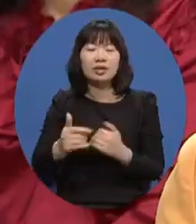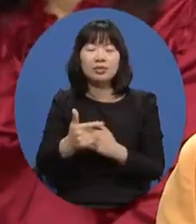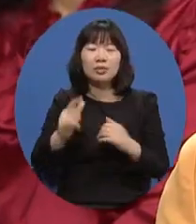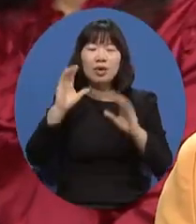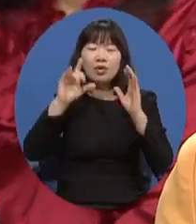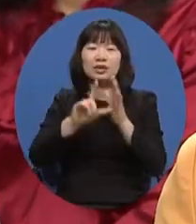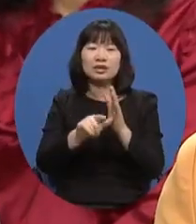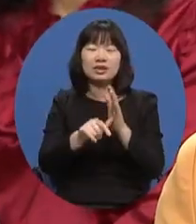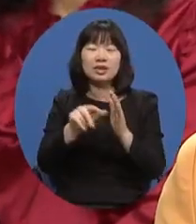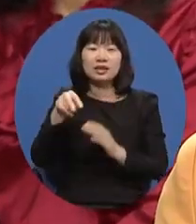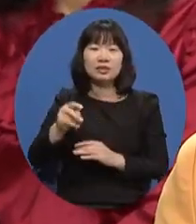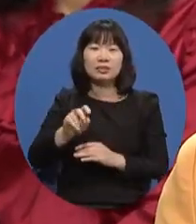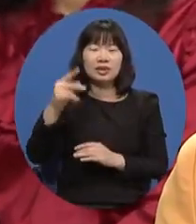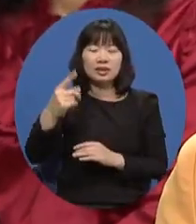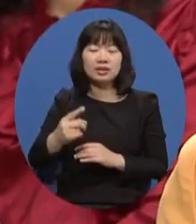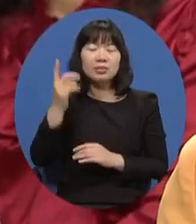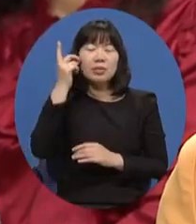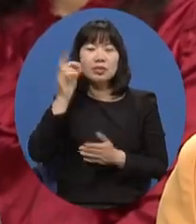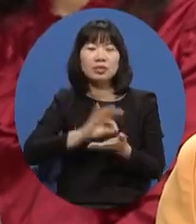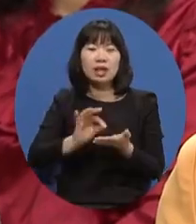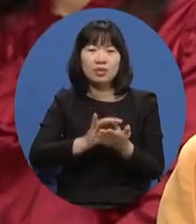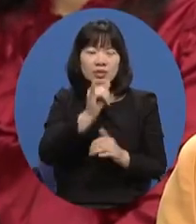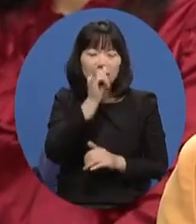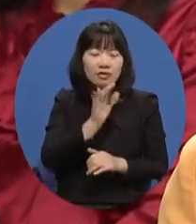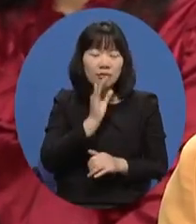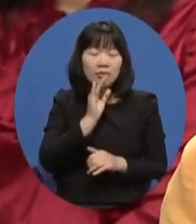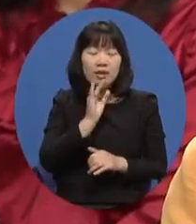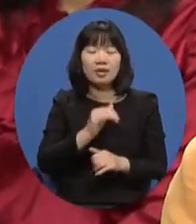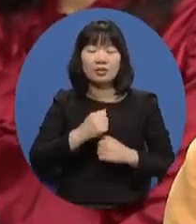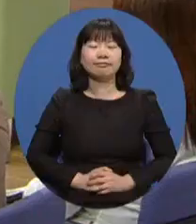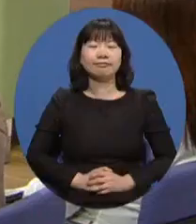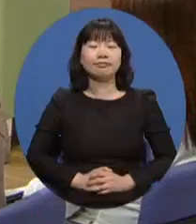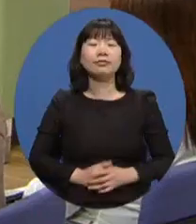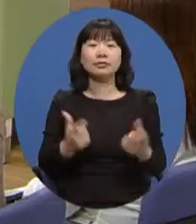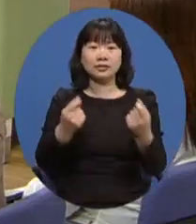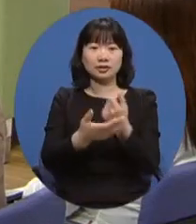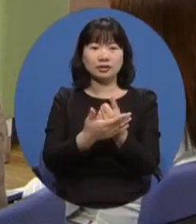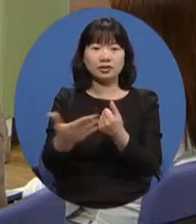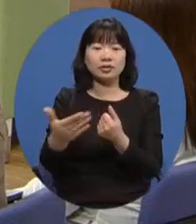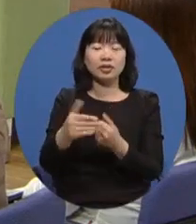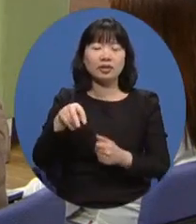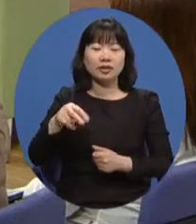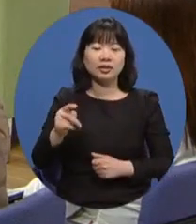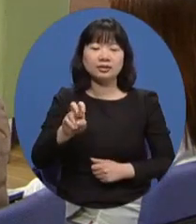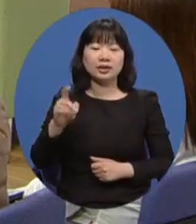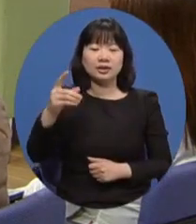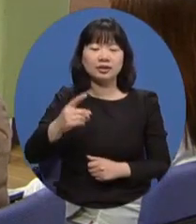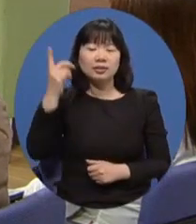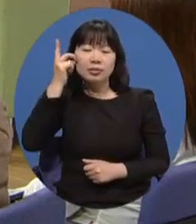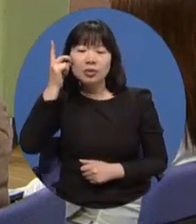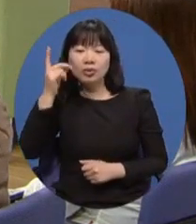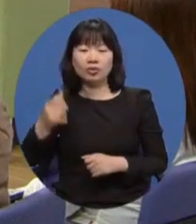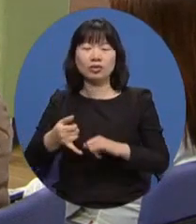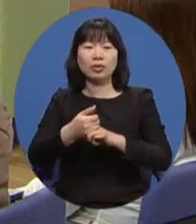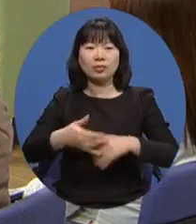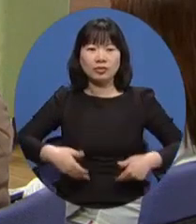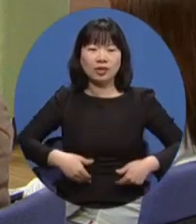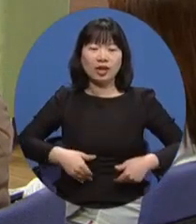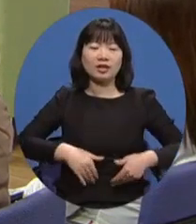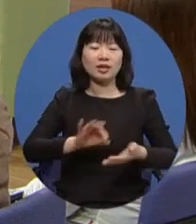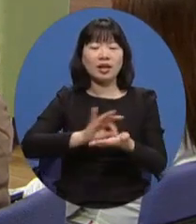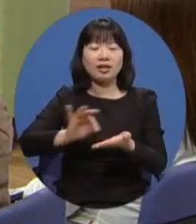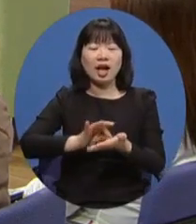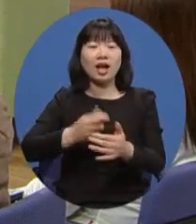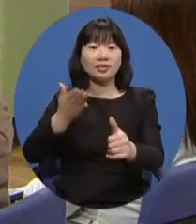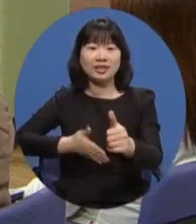어린 시기에 스마트폰을 사용하게 하는 거는 정말 자제하셔야 됩니다. 그래서 우리 스마트폰은 꼭 필요할 때 씁시다.